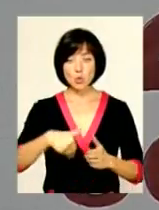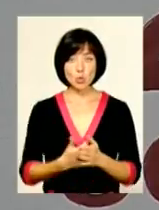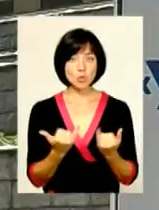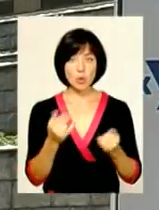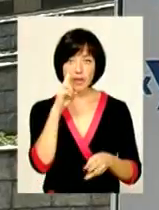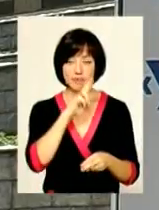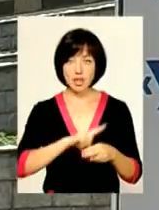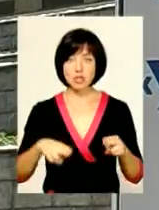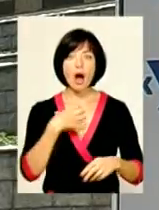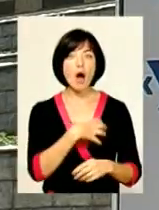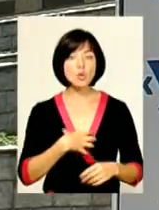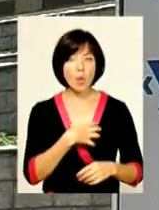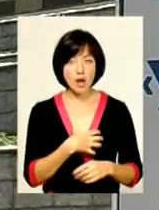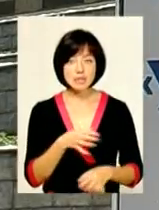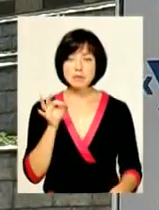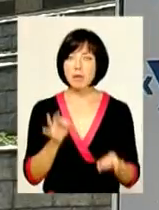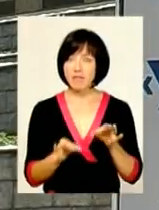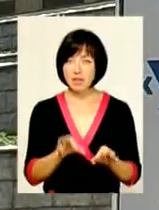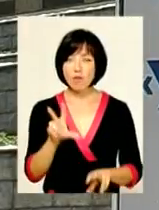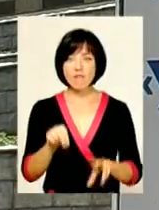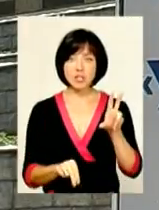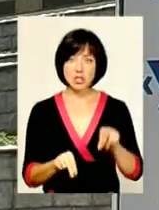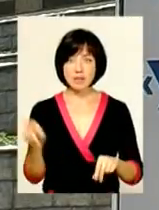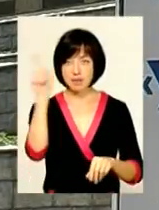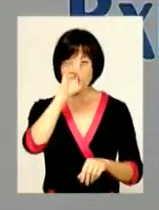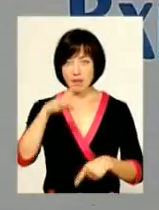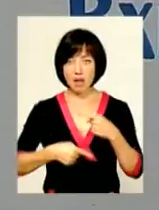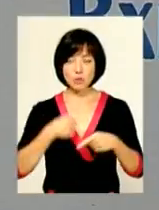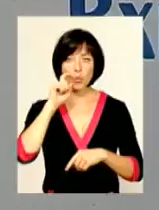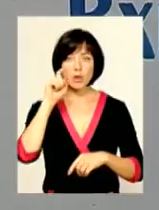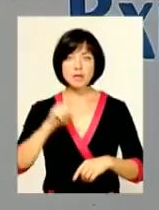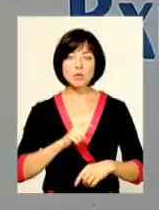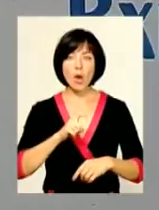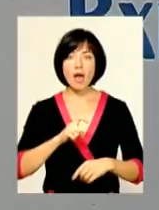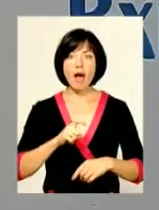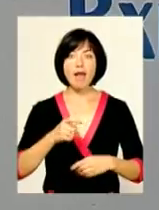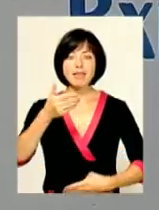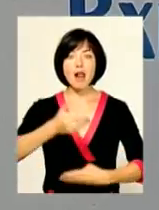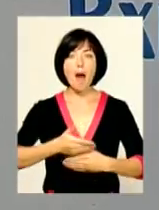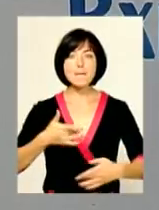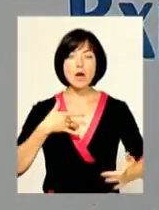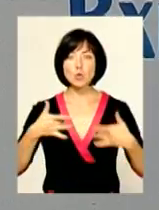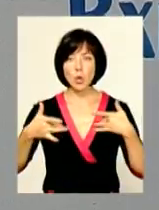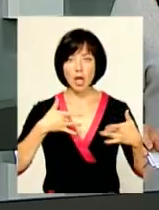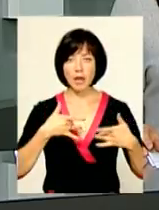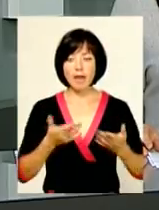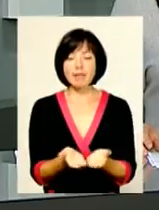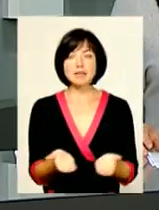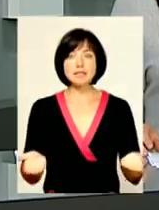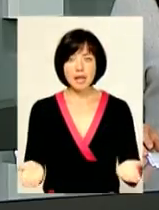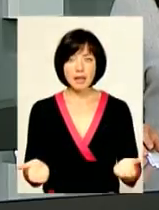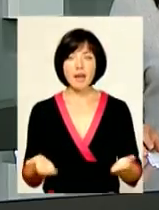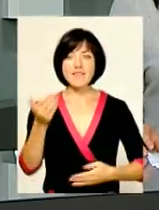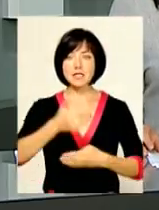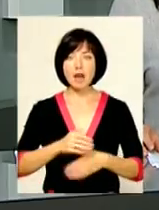не втрачає актуальності та справедливо вважається класикою української драматургії. На сцені обласного муздрамтеатру